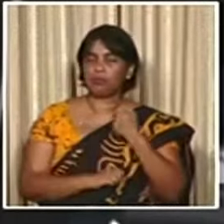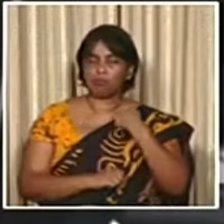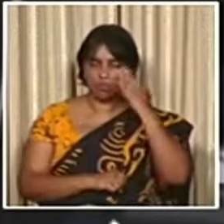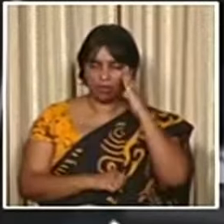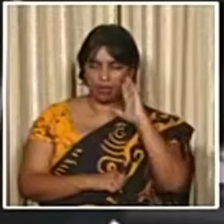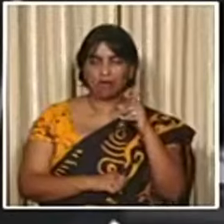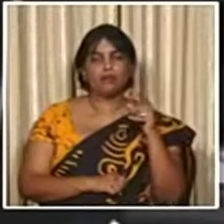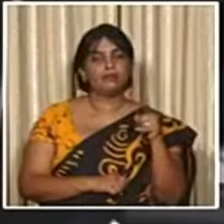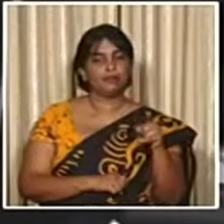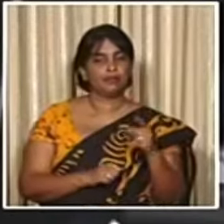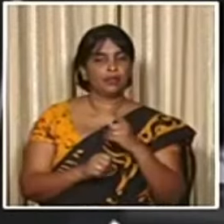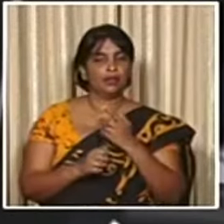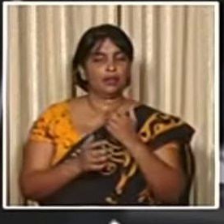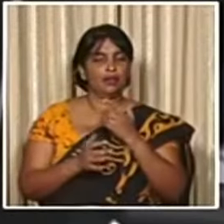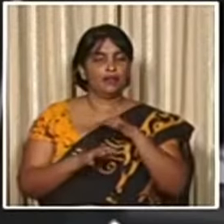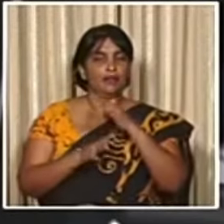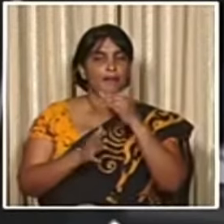සාමාන්‍යයෙන්